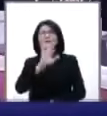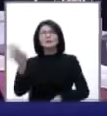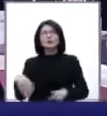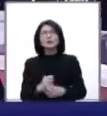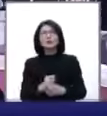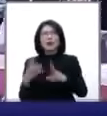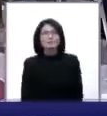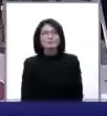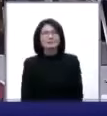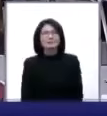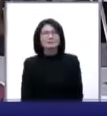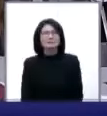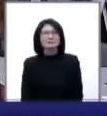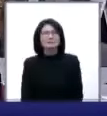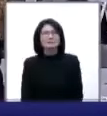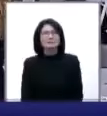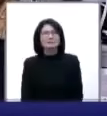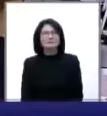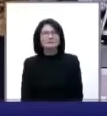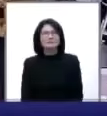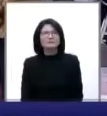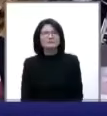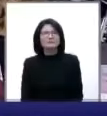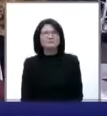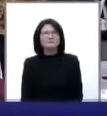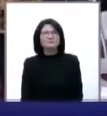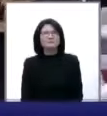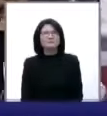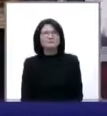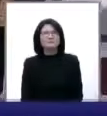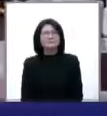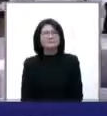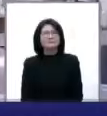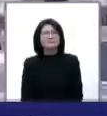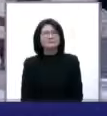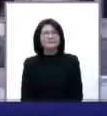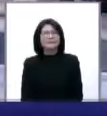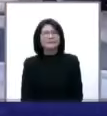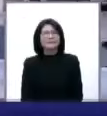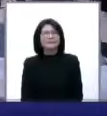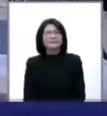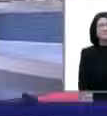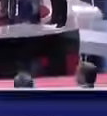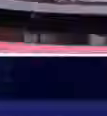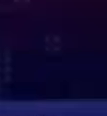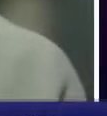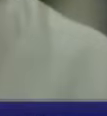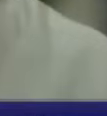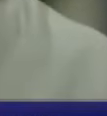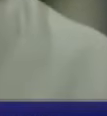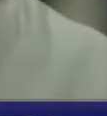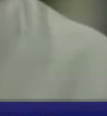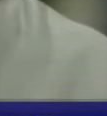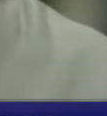hal-hal karakter yang eh yang sesungguhnya begitu ya untuk Cak Imin dengan Prof Mahfud masih bisa